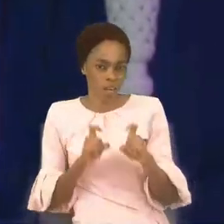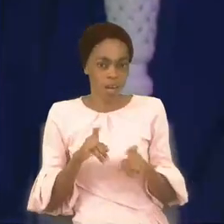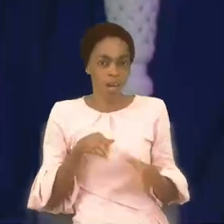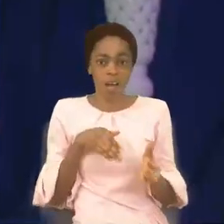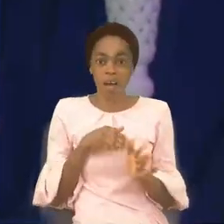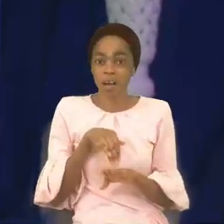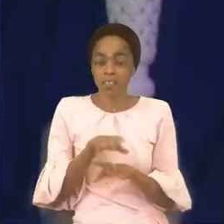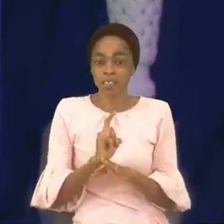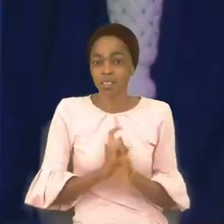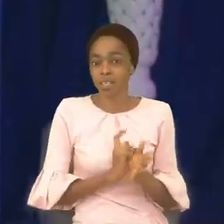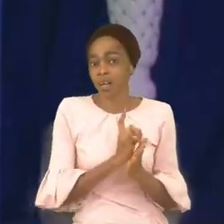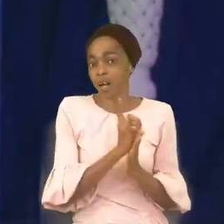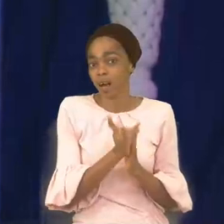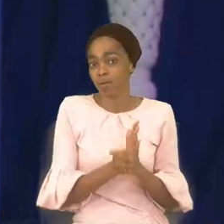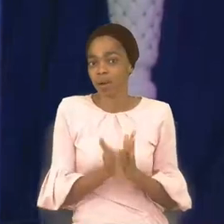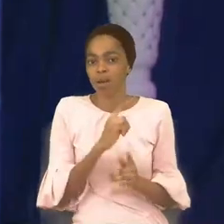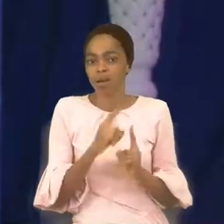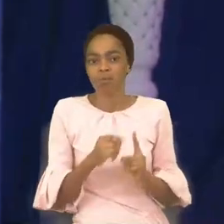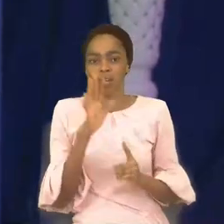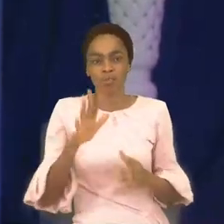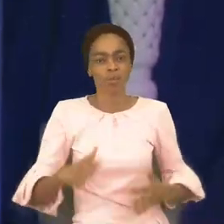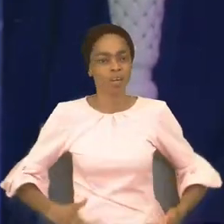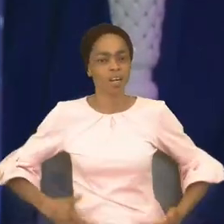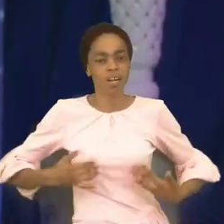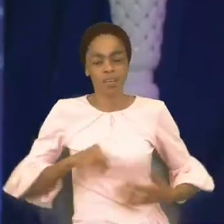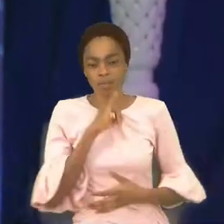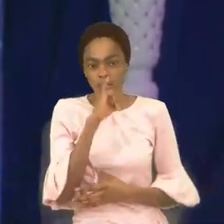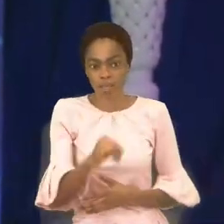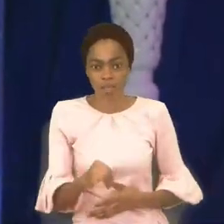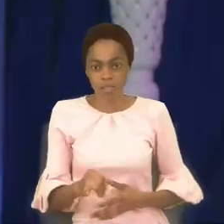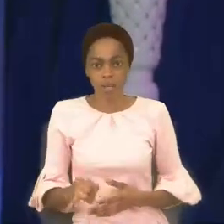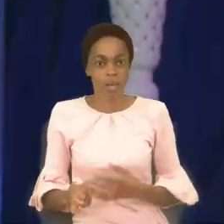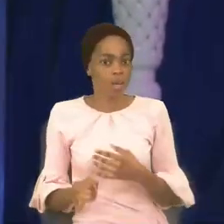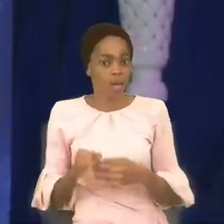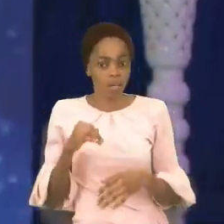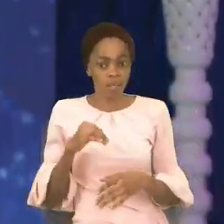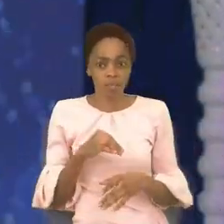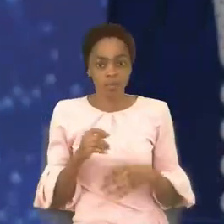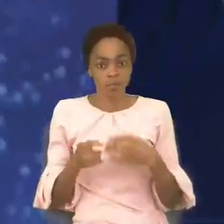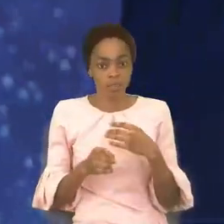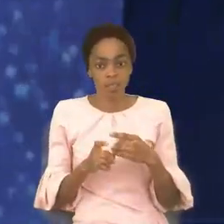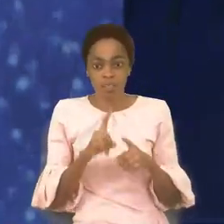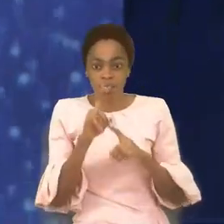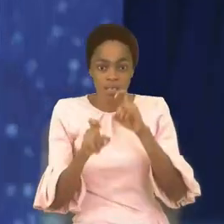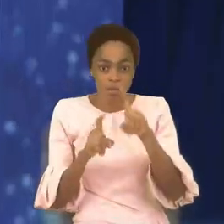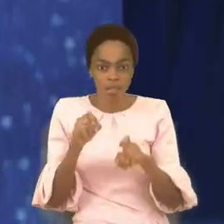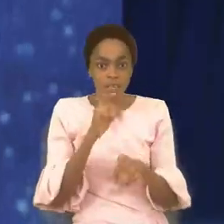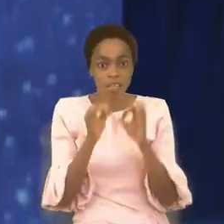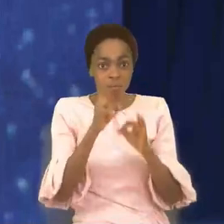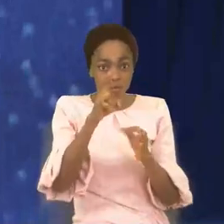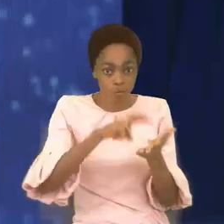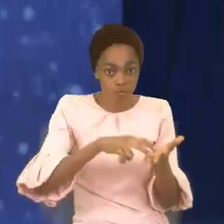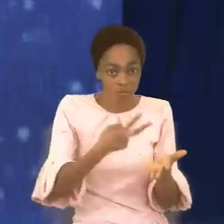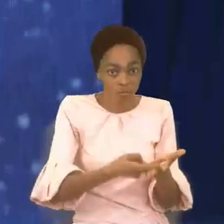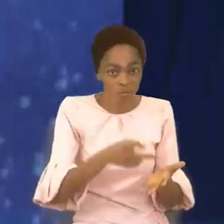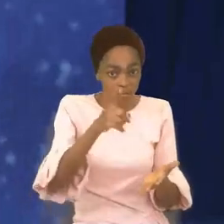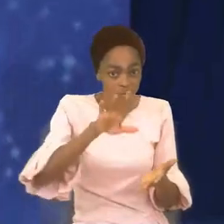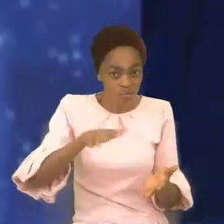l'heure où ta vie est mise sur la ligne, si tu t'effondres, si tu